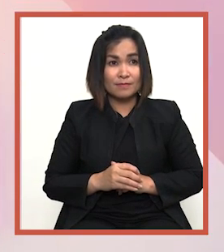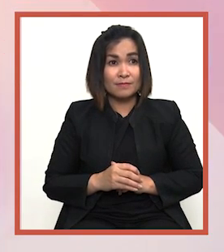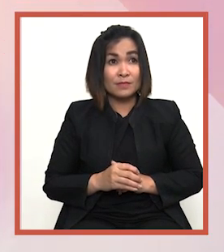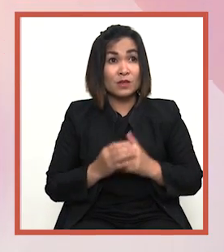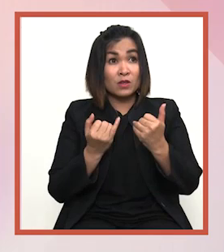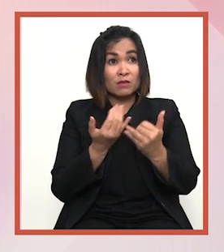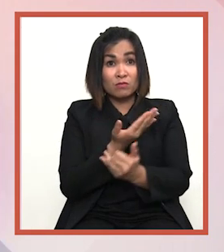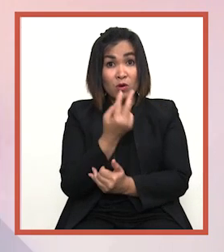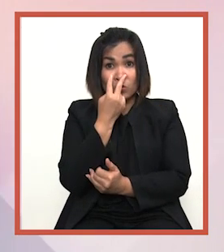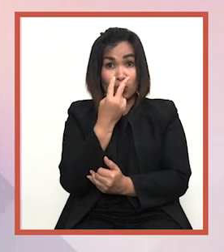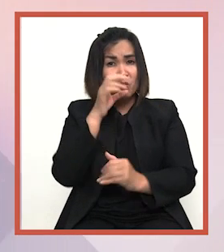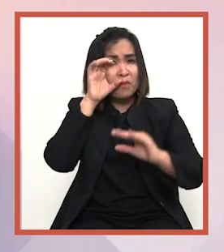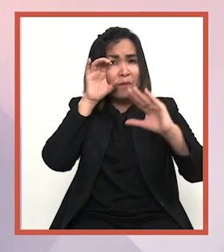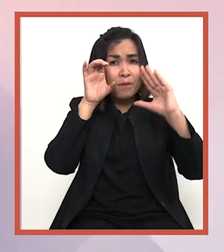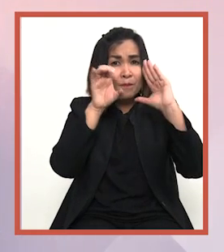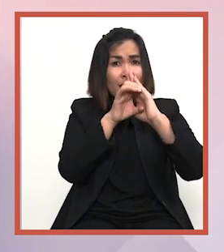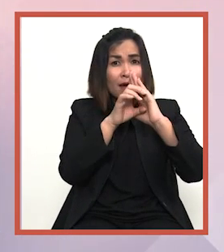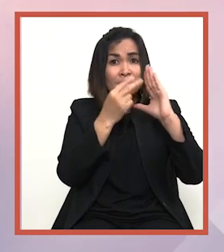อนักเรียนดูรูปภาพครับ